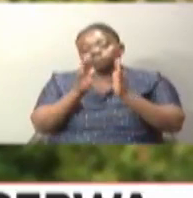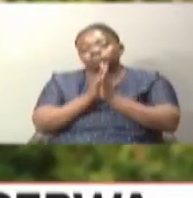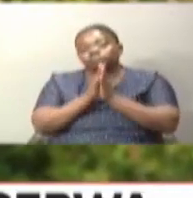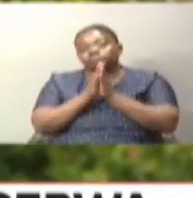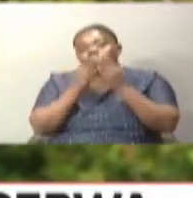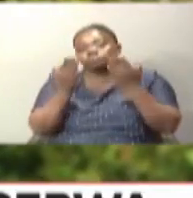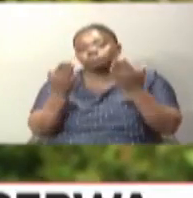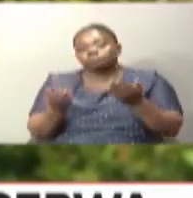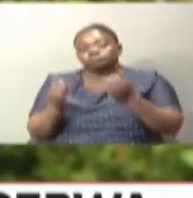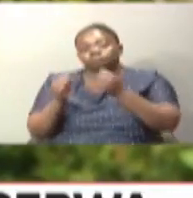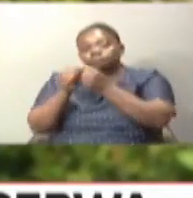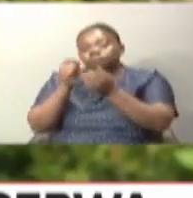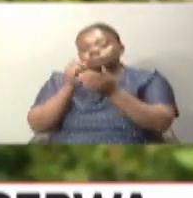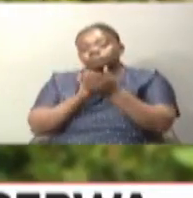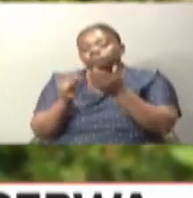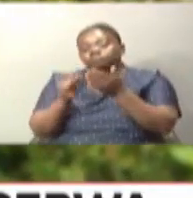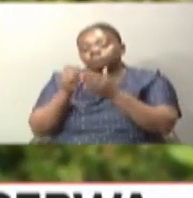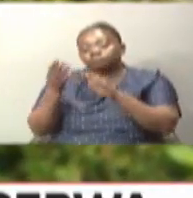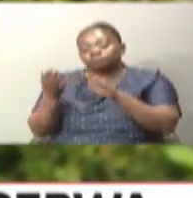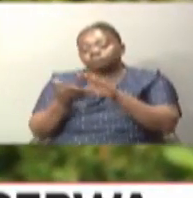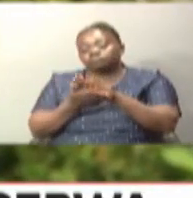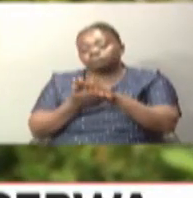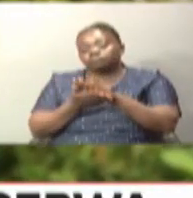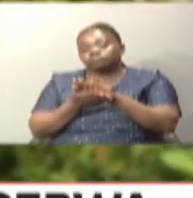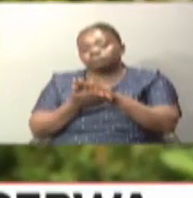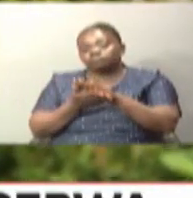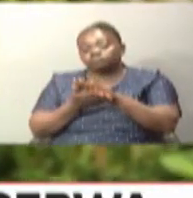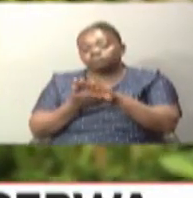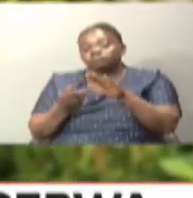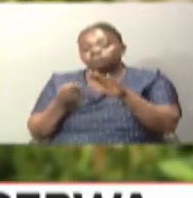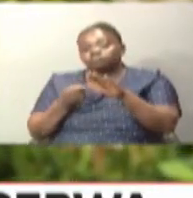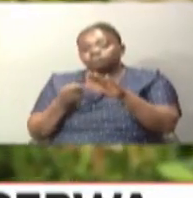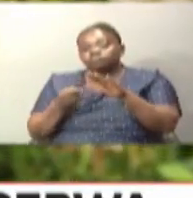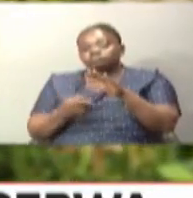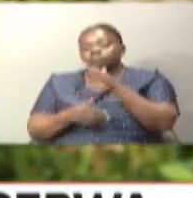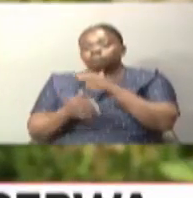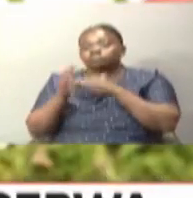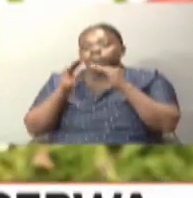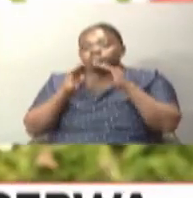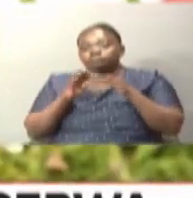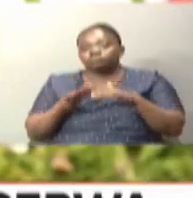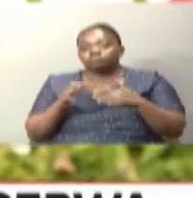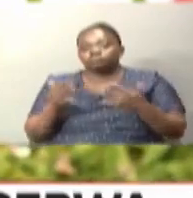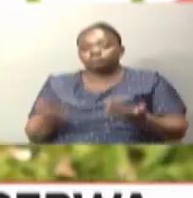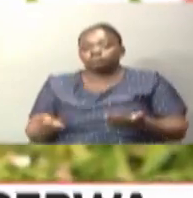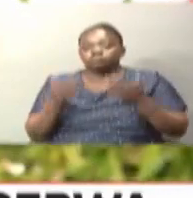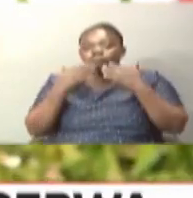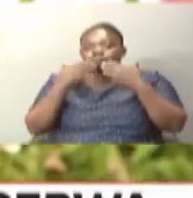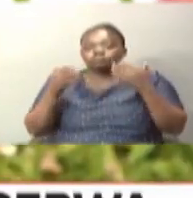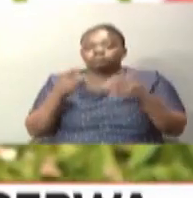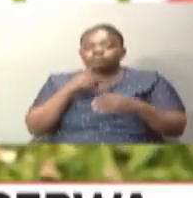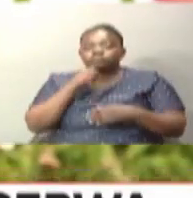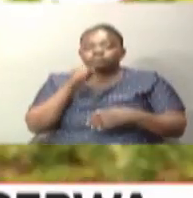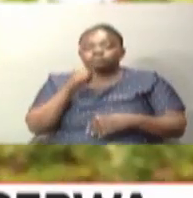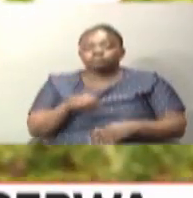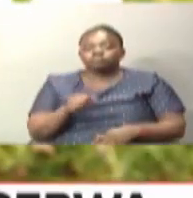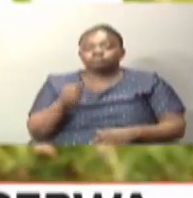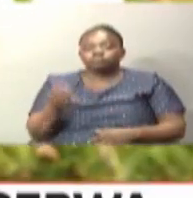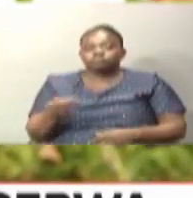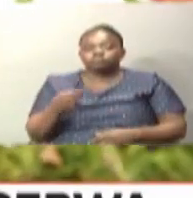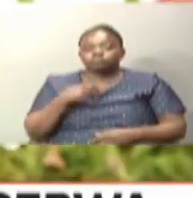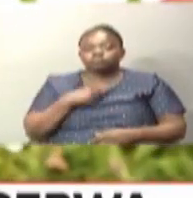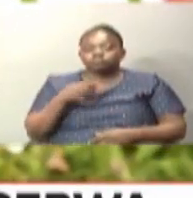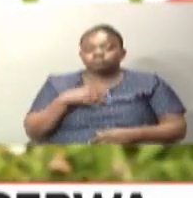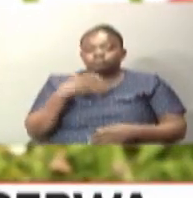with pens and sets. Really, may God bless him. Nebaza nnyo omwami Ssemakula nze ne